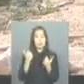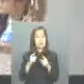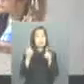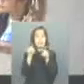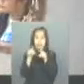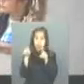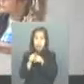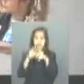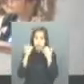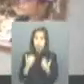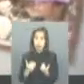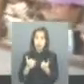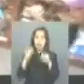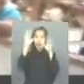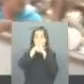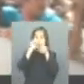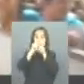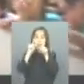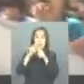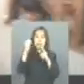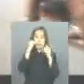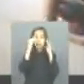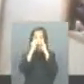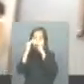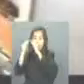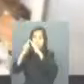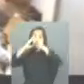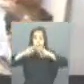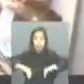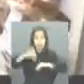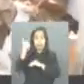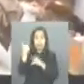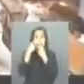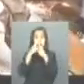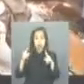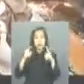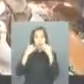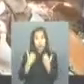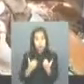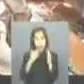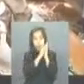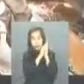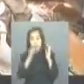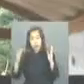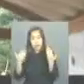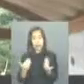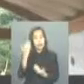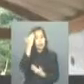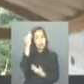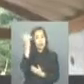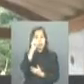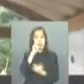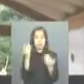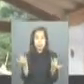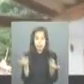ของวันนีทิพกุลที่แม้บ้านจะได้รับความเสียหายทั้งหลังแต่มาจนถึงวันนี้เธอก็ยังไม่มีที่อยู่อาศัย